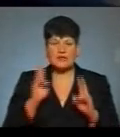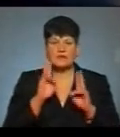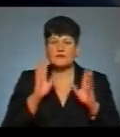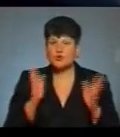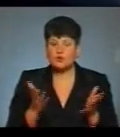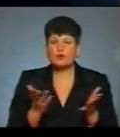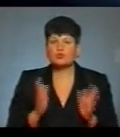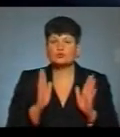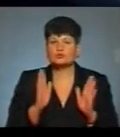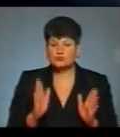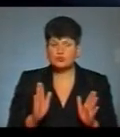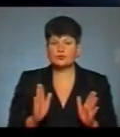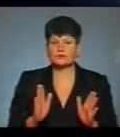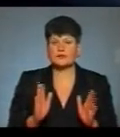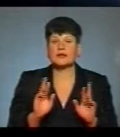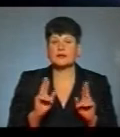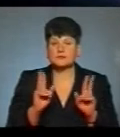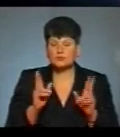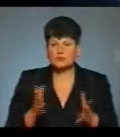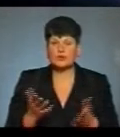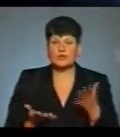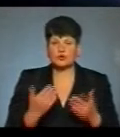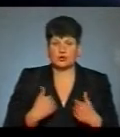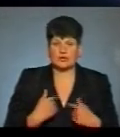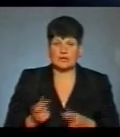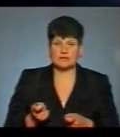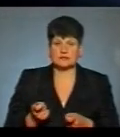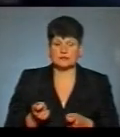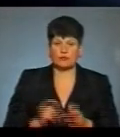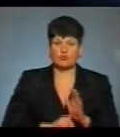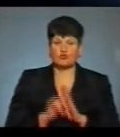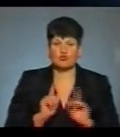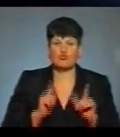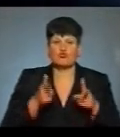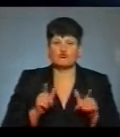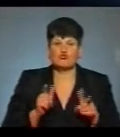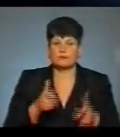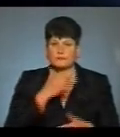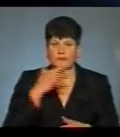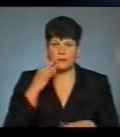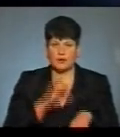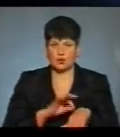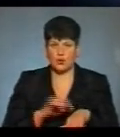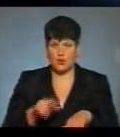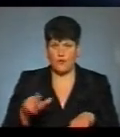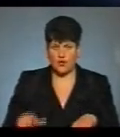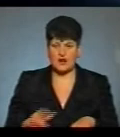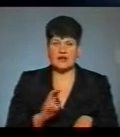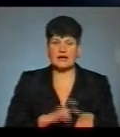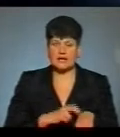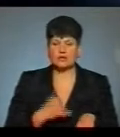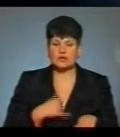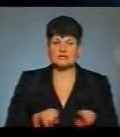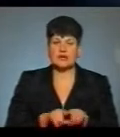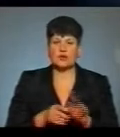якою буде картина після того, якщо до нас почнуть масово поступати хворі. Лікарів у нас також не